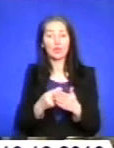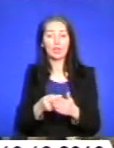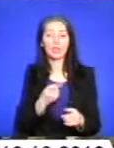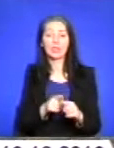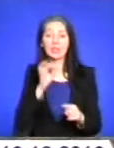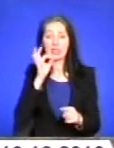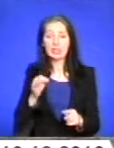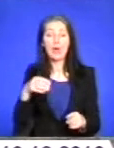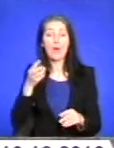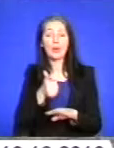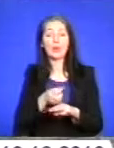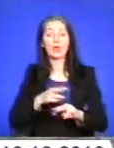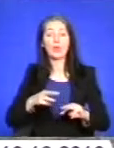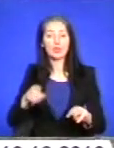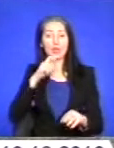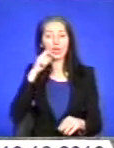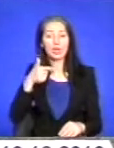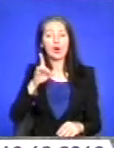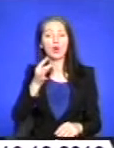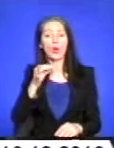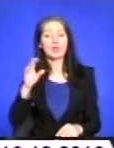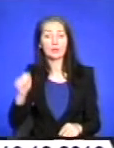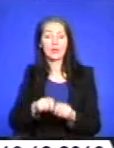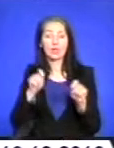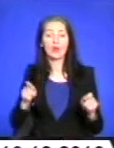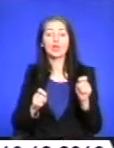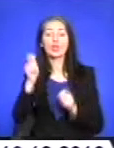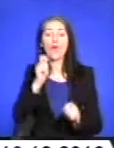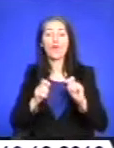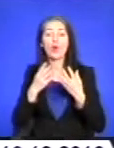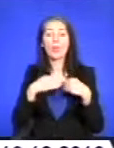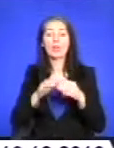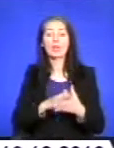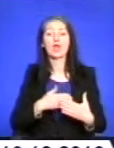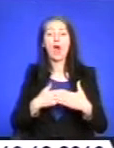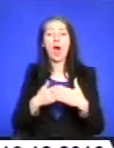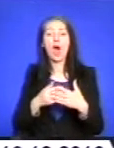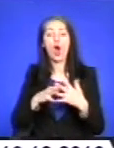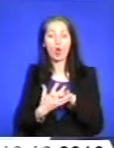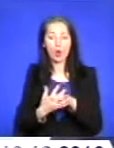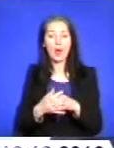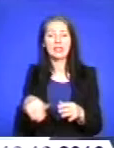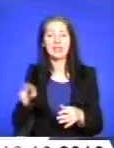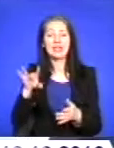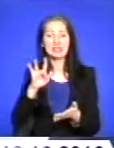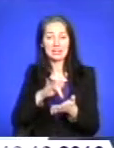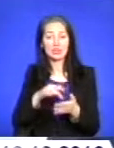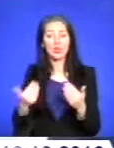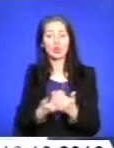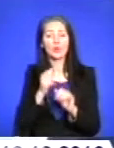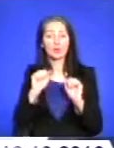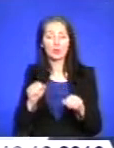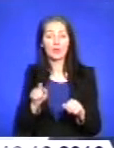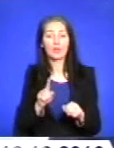прем'єр-міністр України Володимир Гройсман, відкриваючи форум об'єднаних громад «Децентралізація. Нові можливості». Що все,